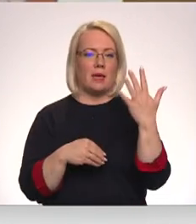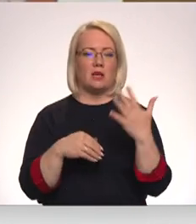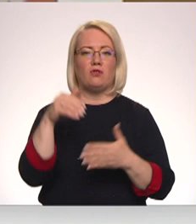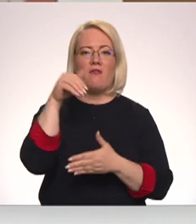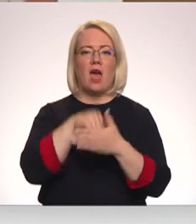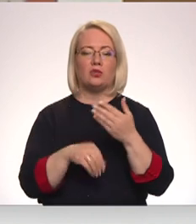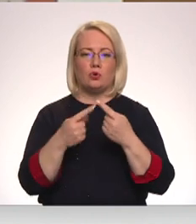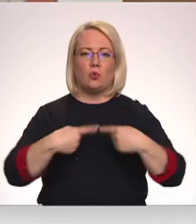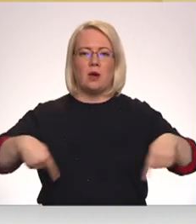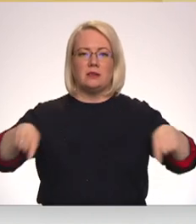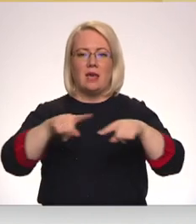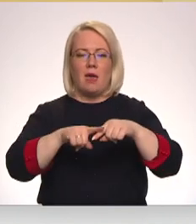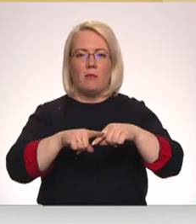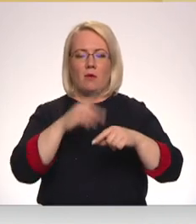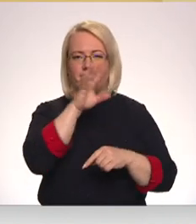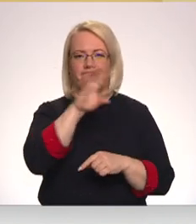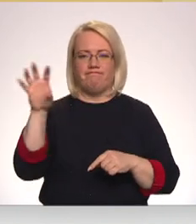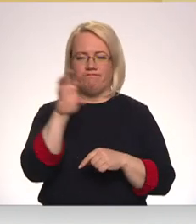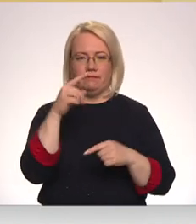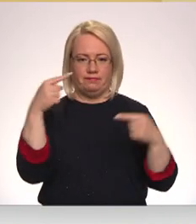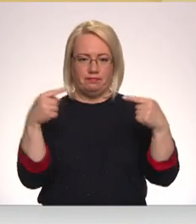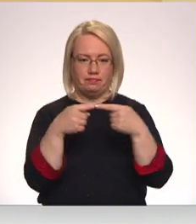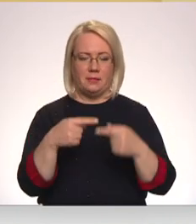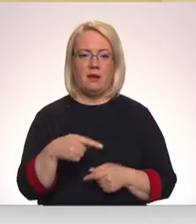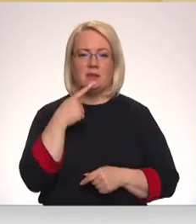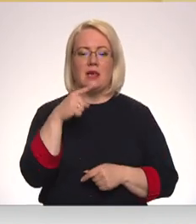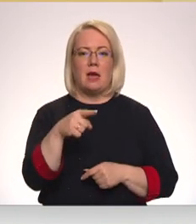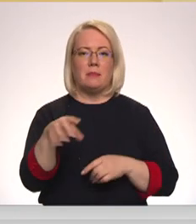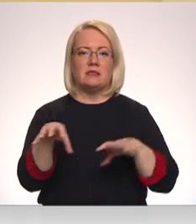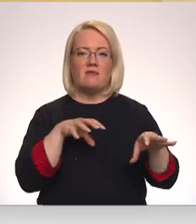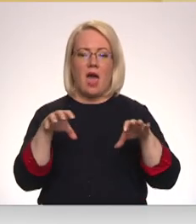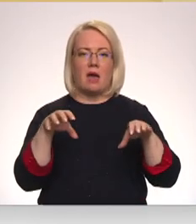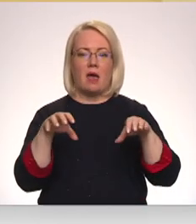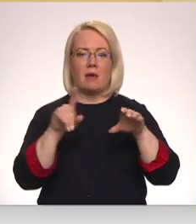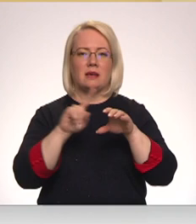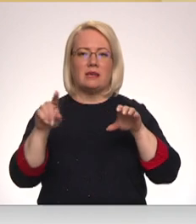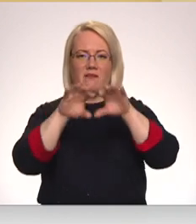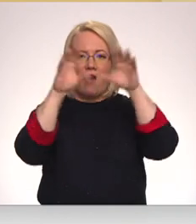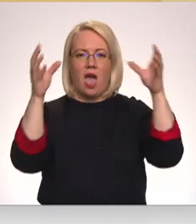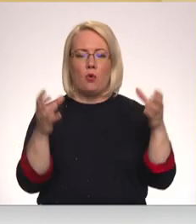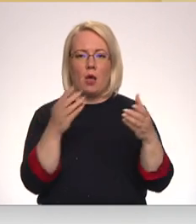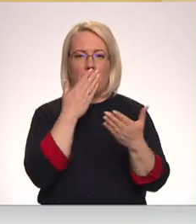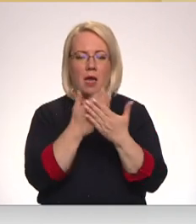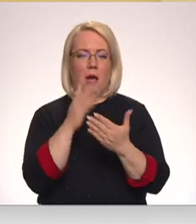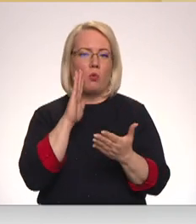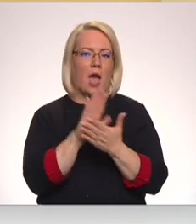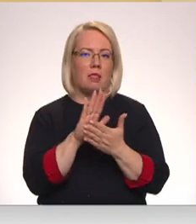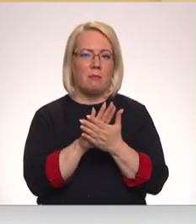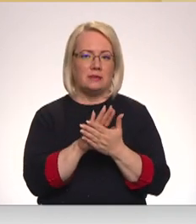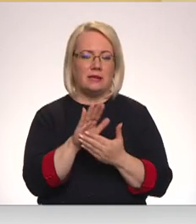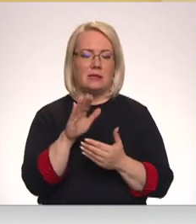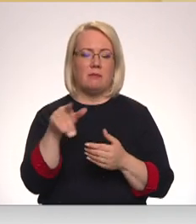zemju ģerboņu ansamblī. Tam zvēram, kas tiek attēlots vairogā, viņam jābūt atpazīstamam ar šim dzīvniekam